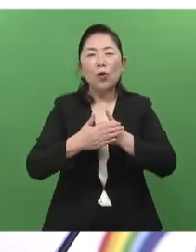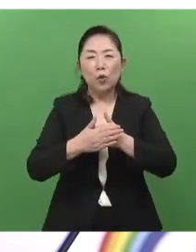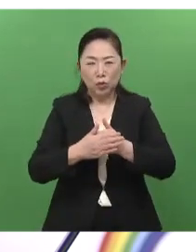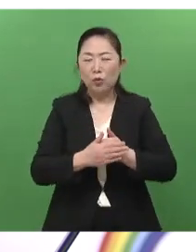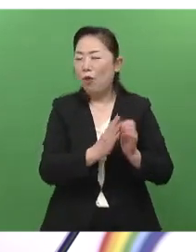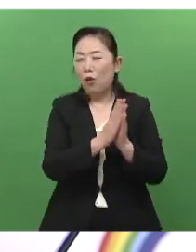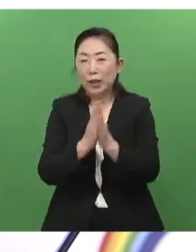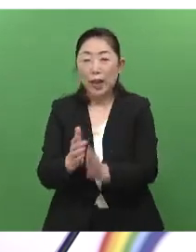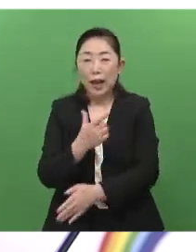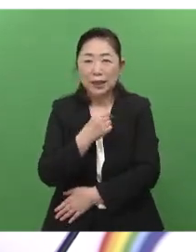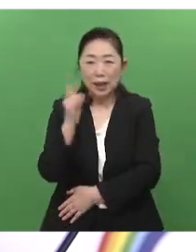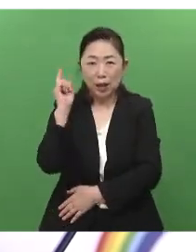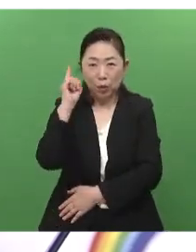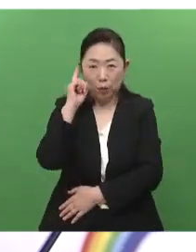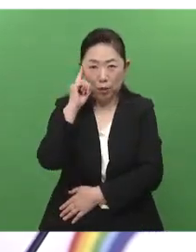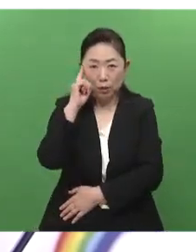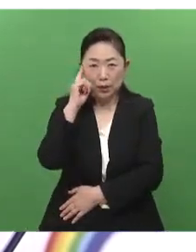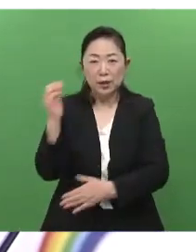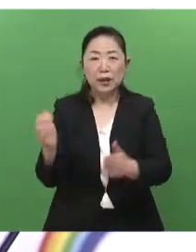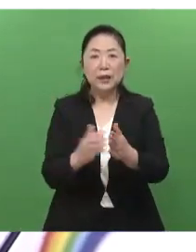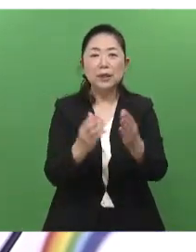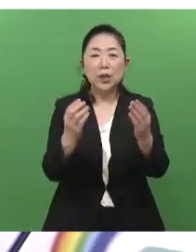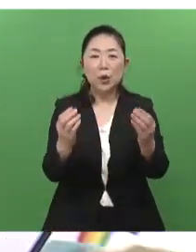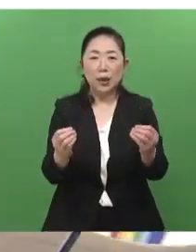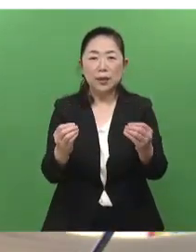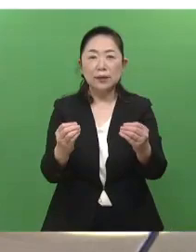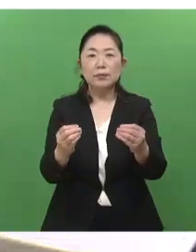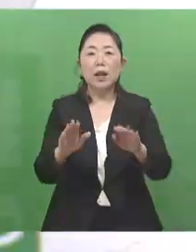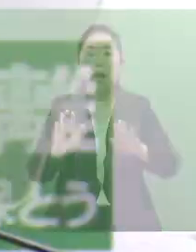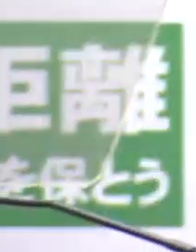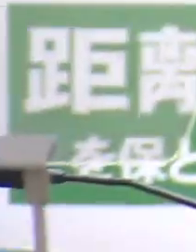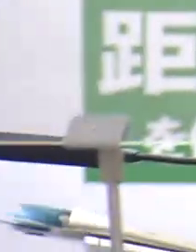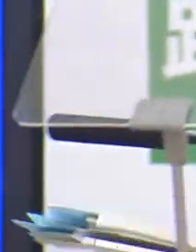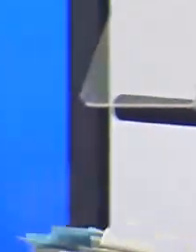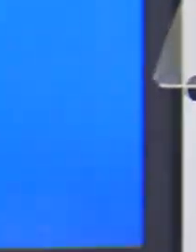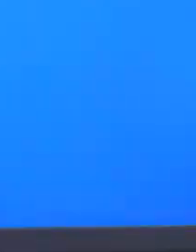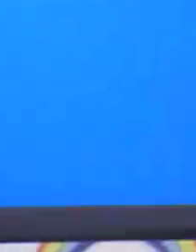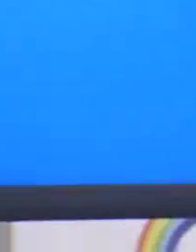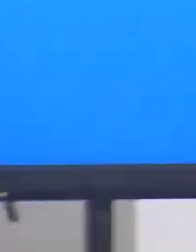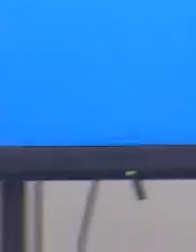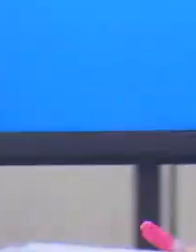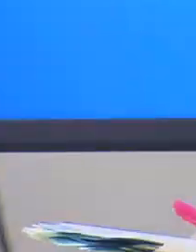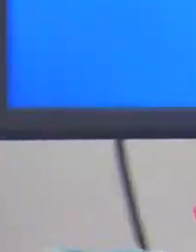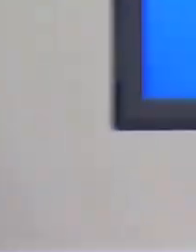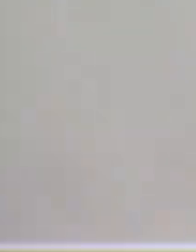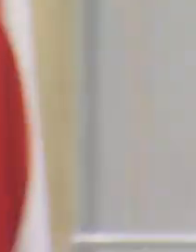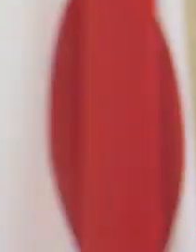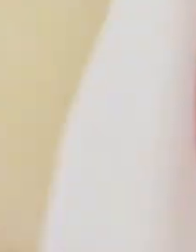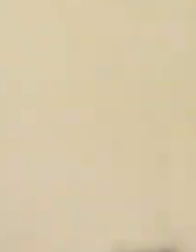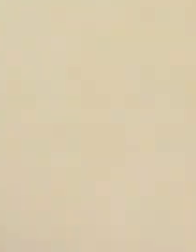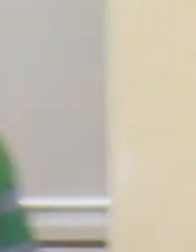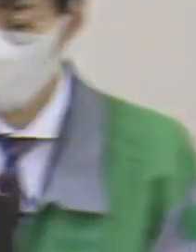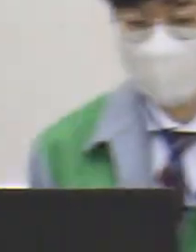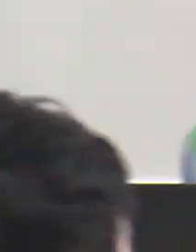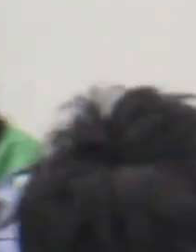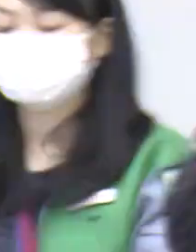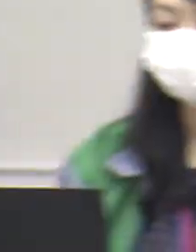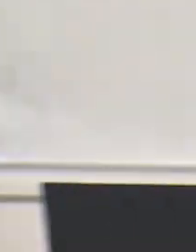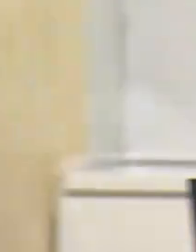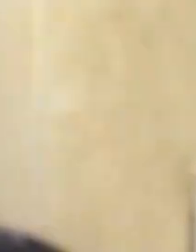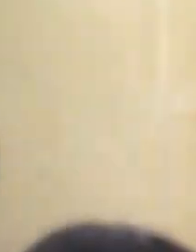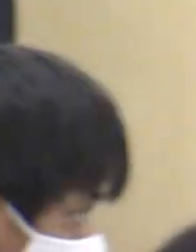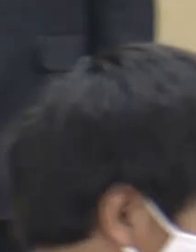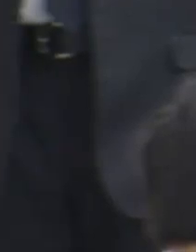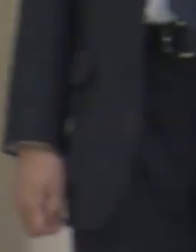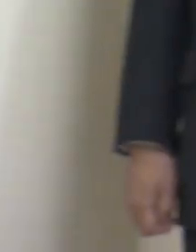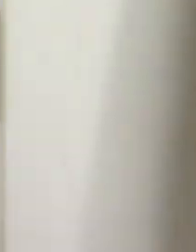ております。以上です。 本日の記者会見は終了いたしました。ご協力ありがとうございました。本日の記者